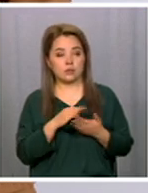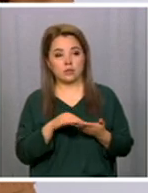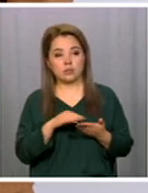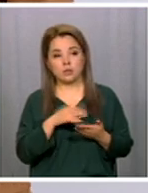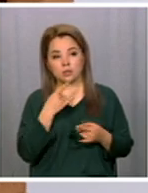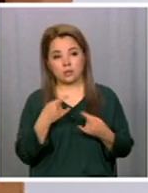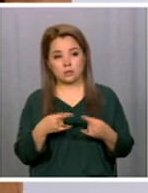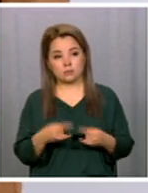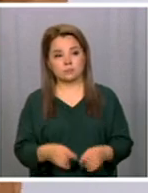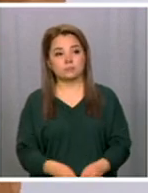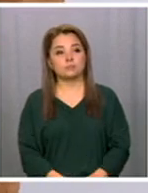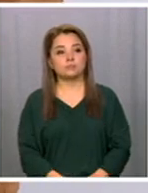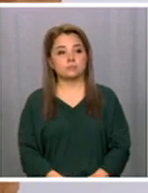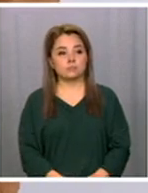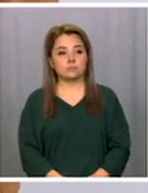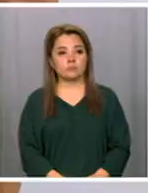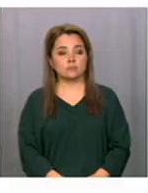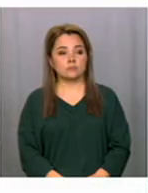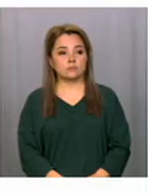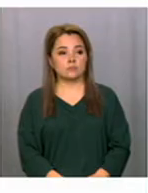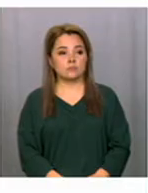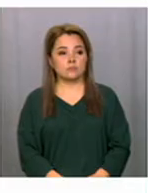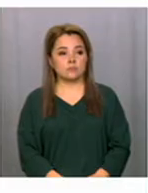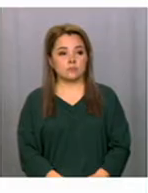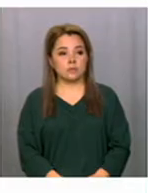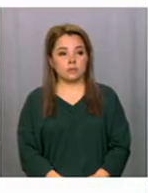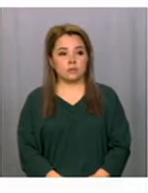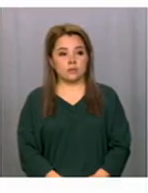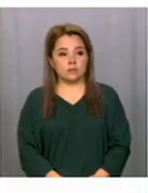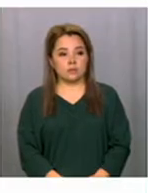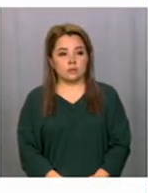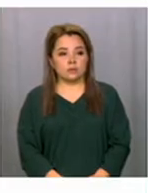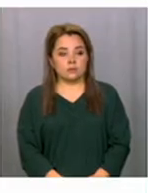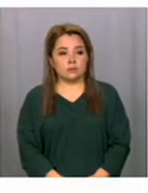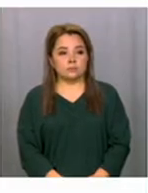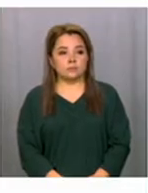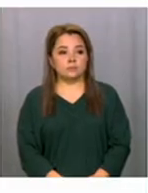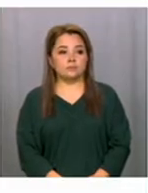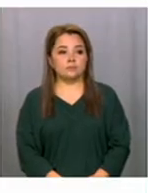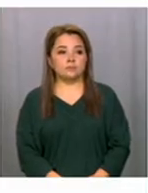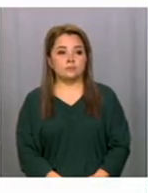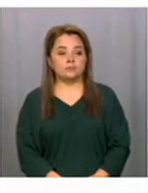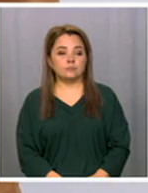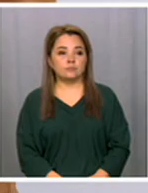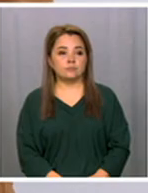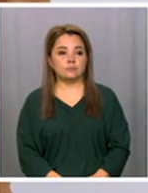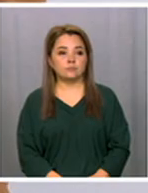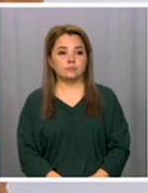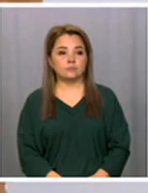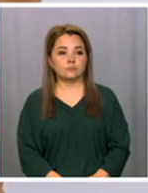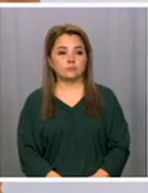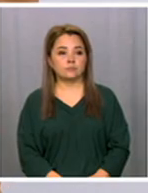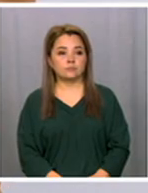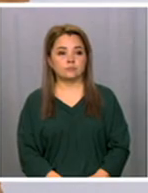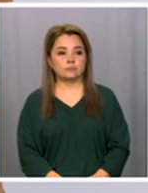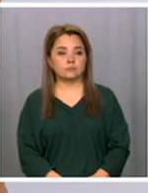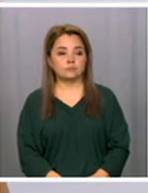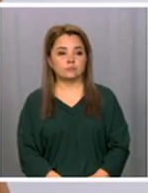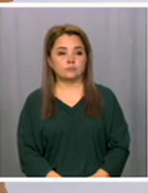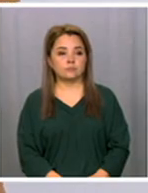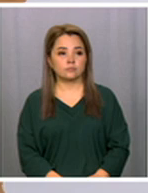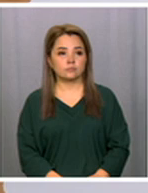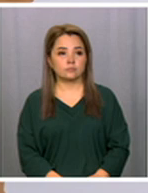1 түрінде жазайық, бөлшек түрінде. Азайту А квадрат азайту 3 бөлінген А қосу 1. Олай болса,